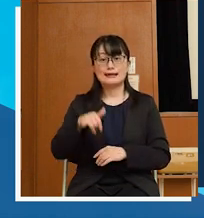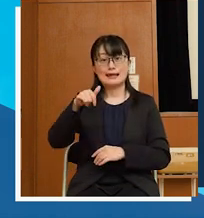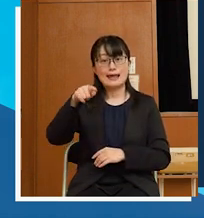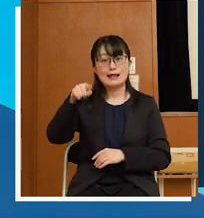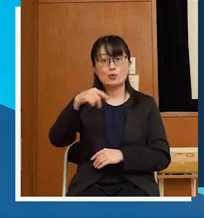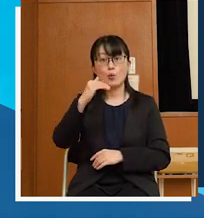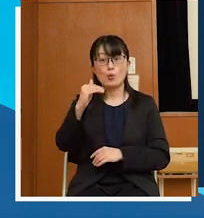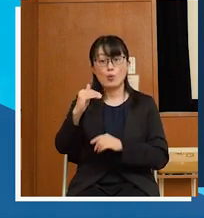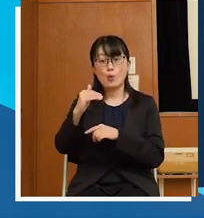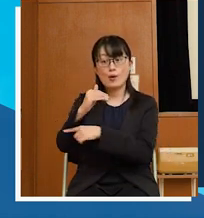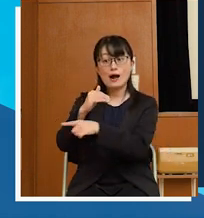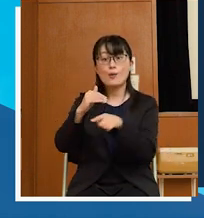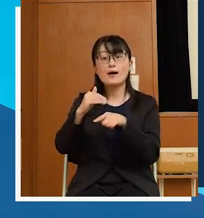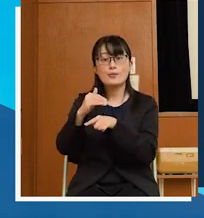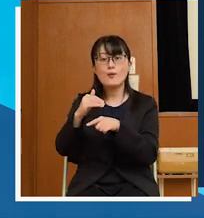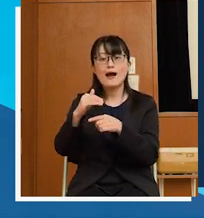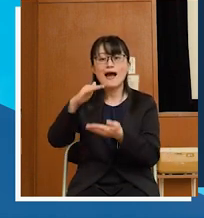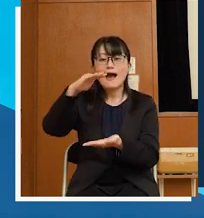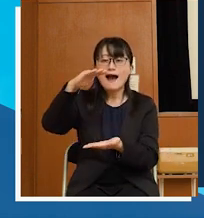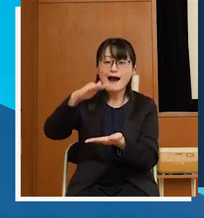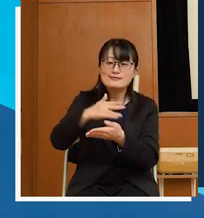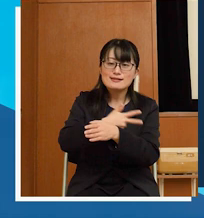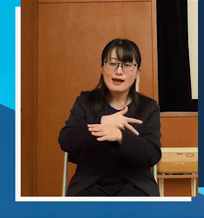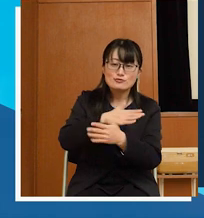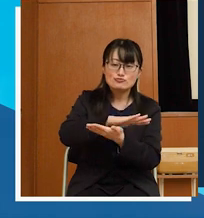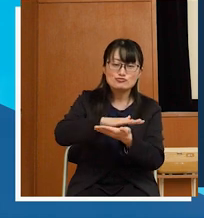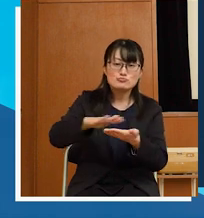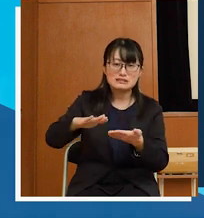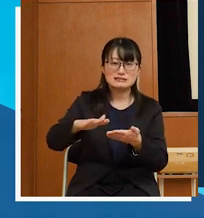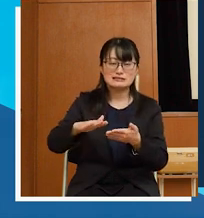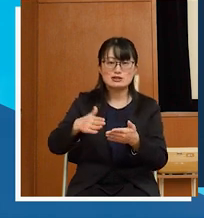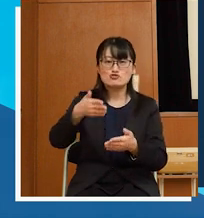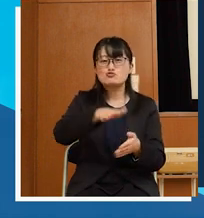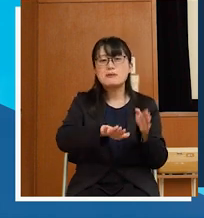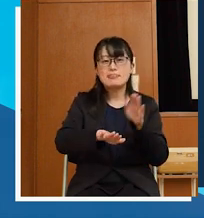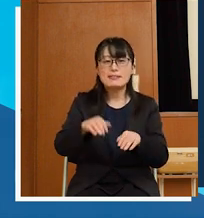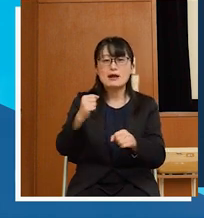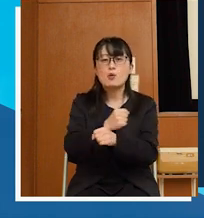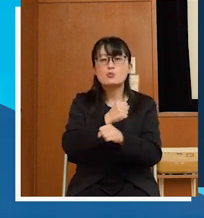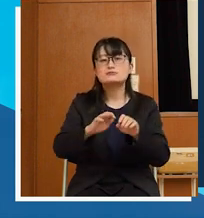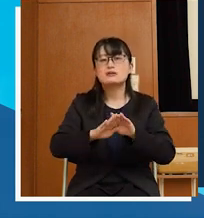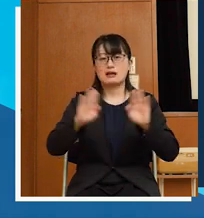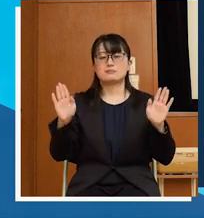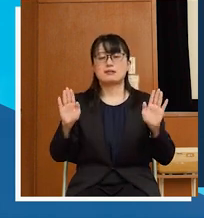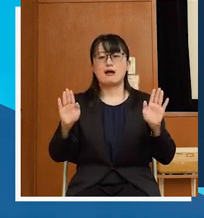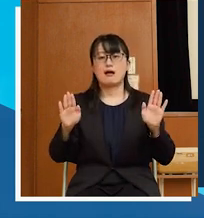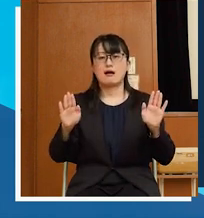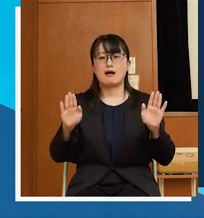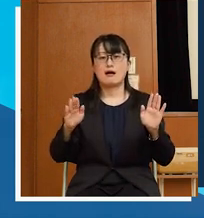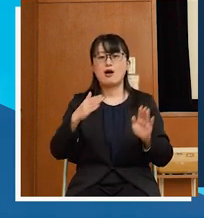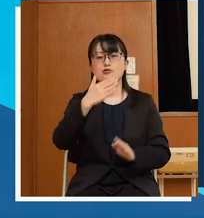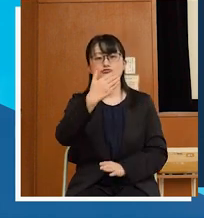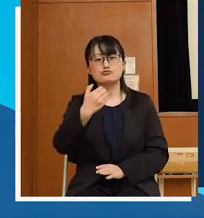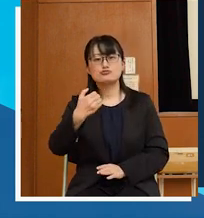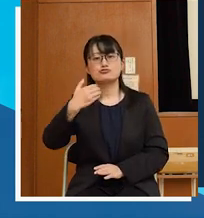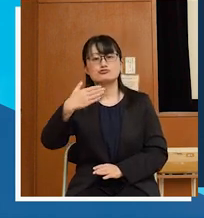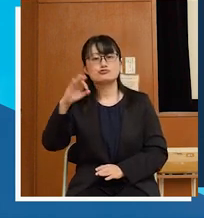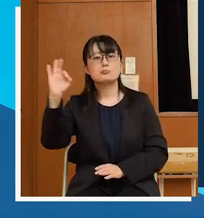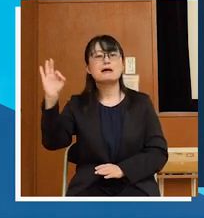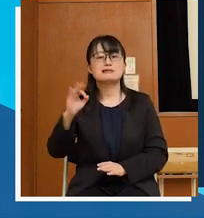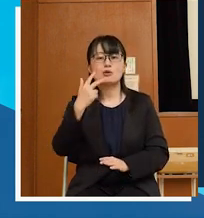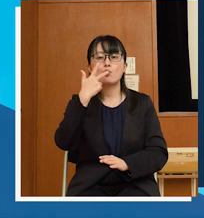側の比較的浅い海から埋立ての工事が始まりこの浅井海の工事はほぼ99%終わっています